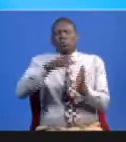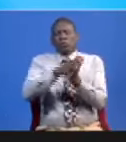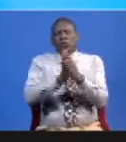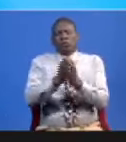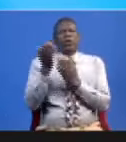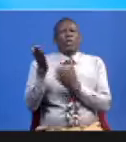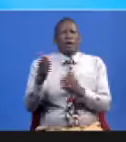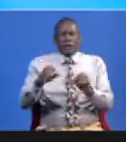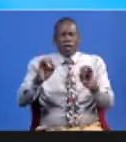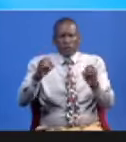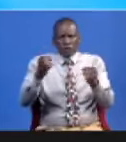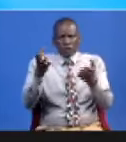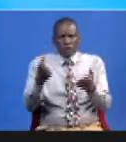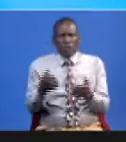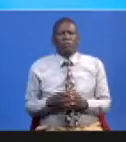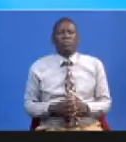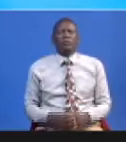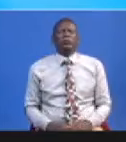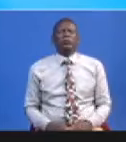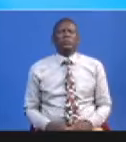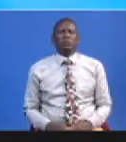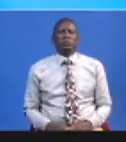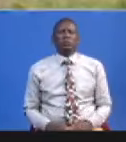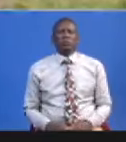katika taarifa yetu funguzi.